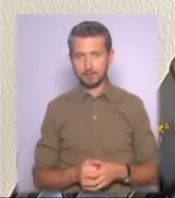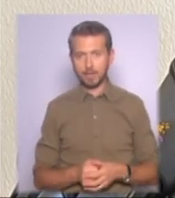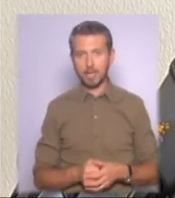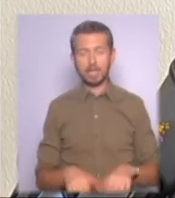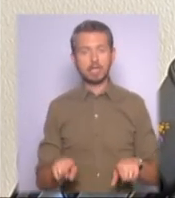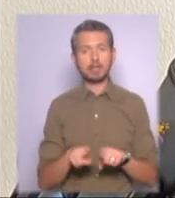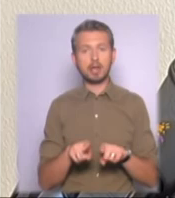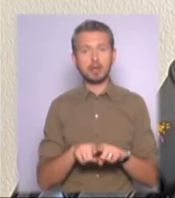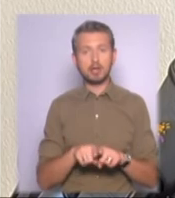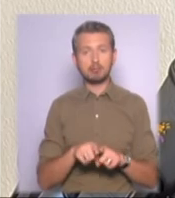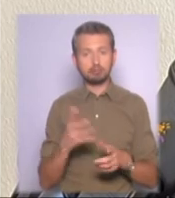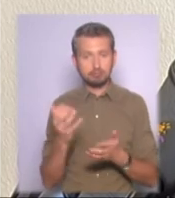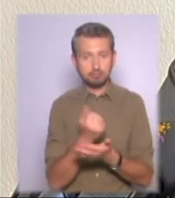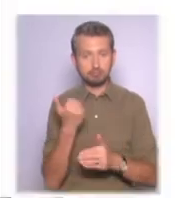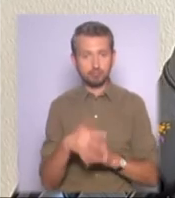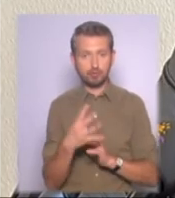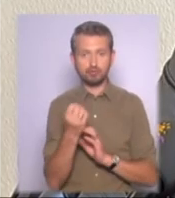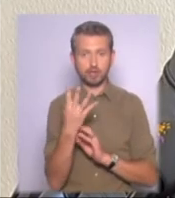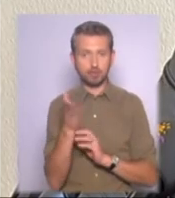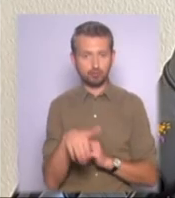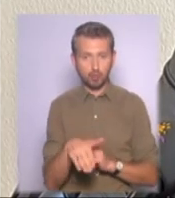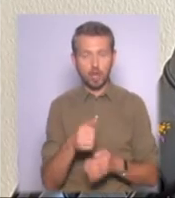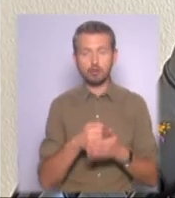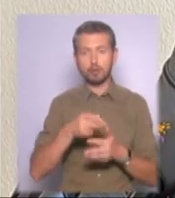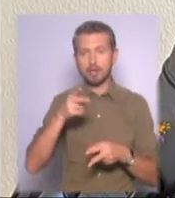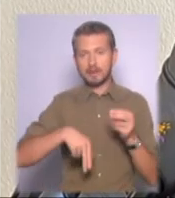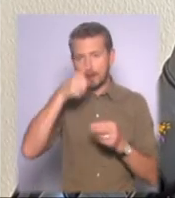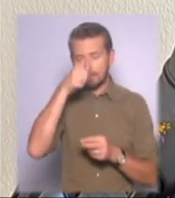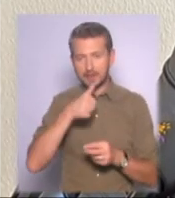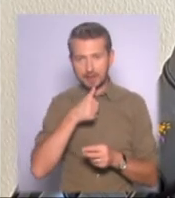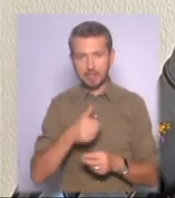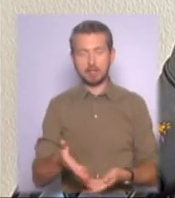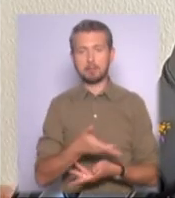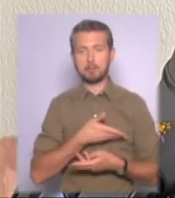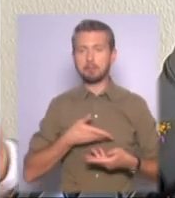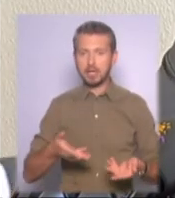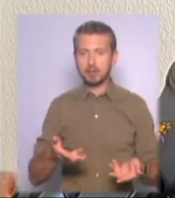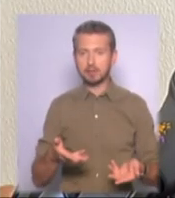Таких виявлено вже 14. До кінця місяця ми